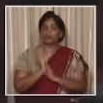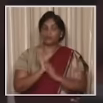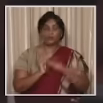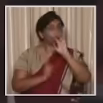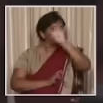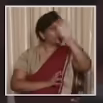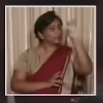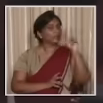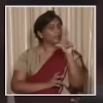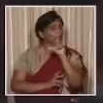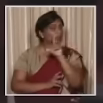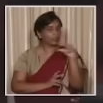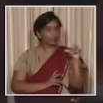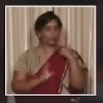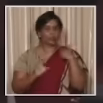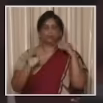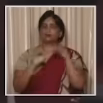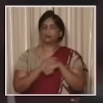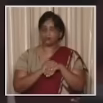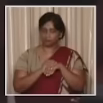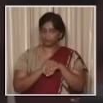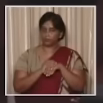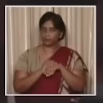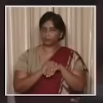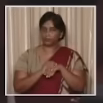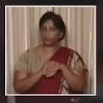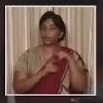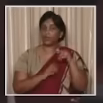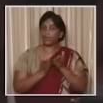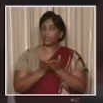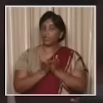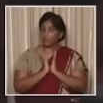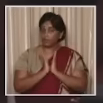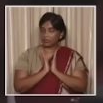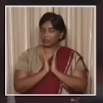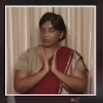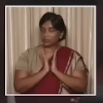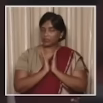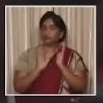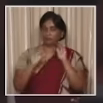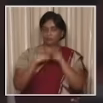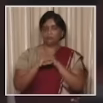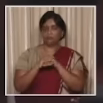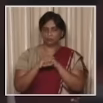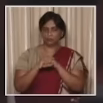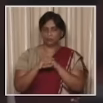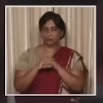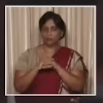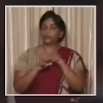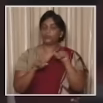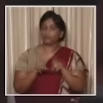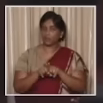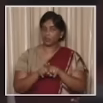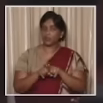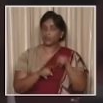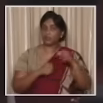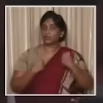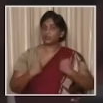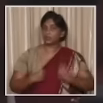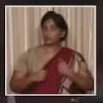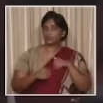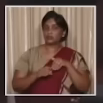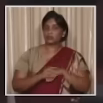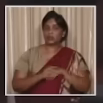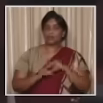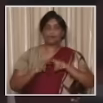රටවල් 17ක් ඇතුළත් වෙනවා ගරු කතානායකතුමනි. ඒ ඉන්දියාවත් එහි ඇතුළත් වෙනවා. ඒ වගේම මෙහි සභාපතිත්වය